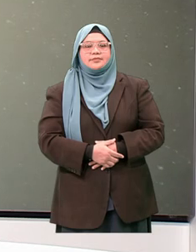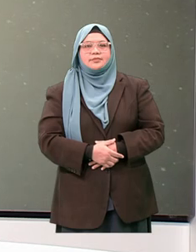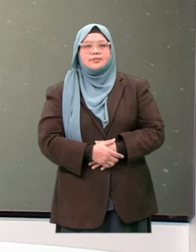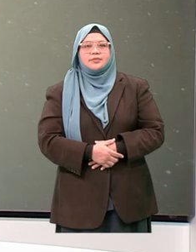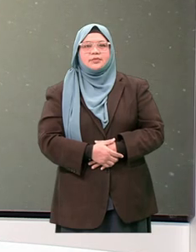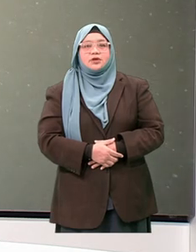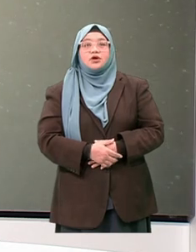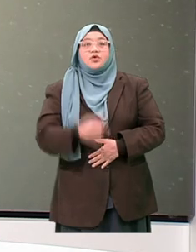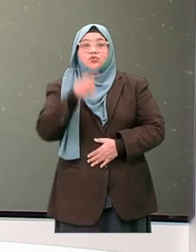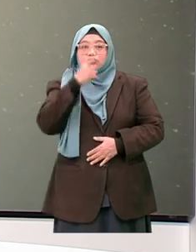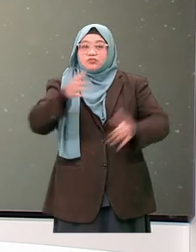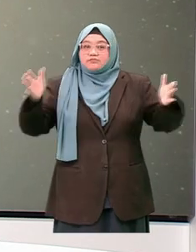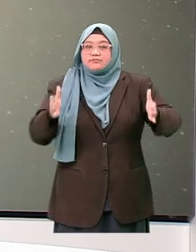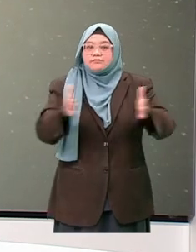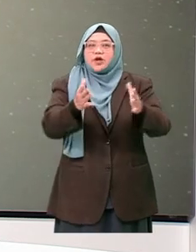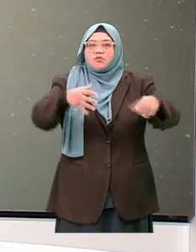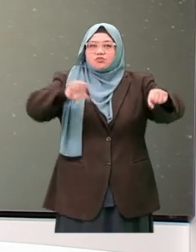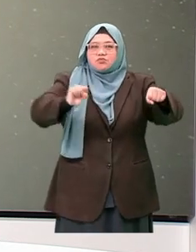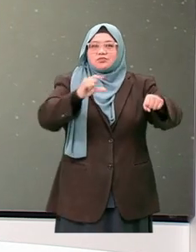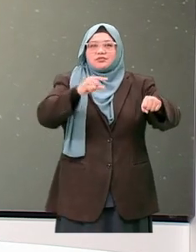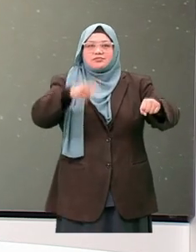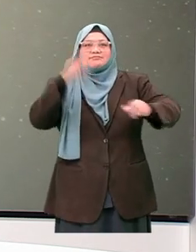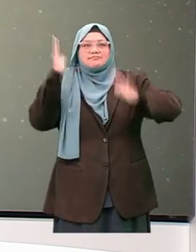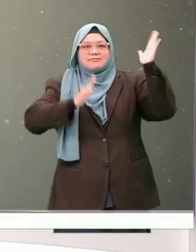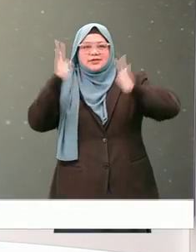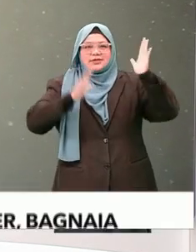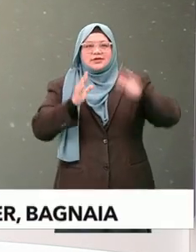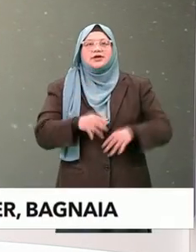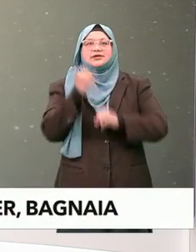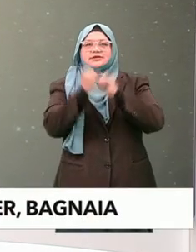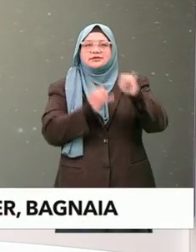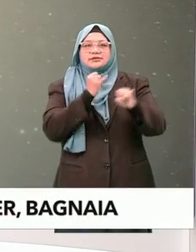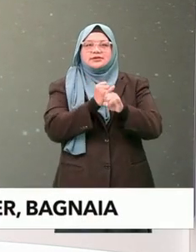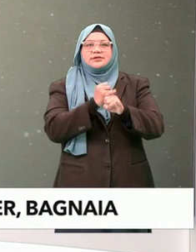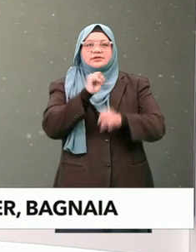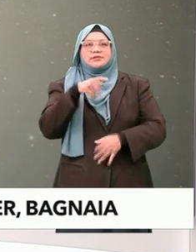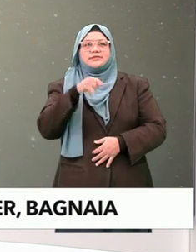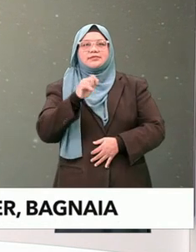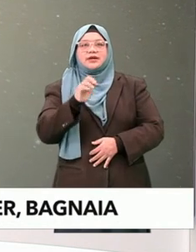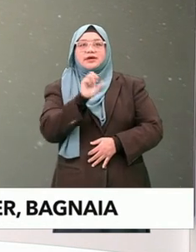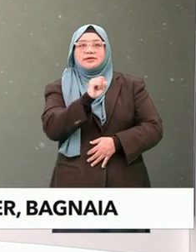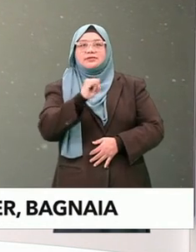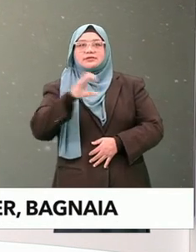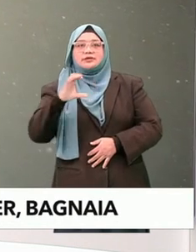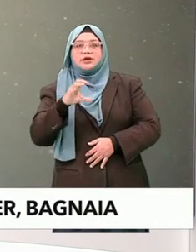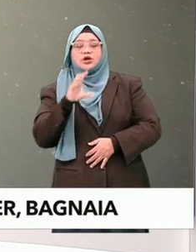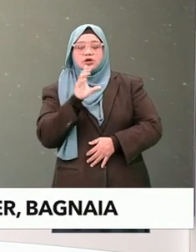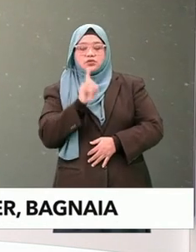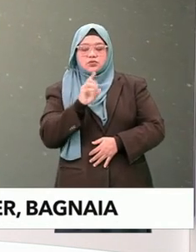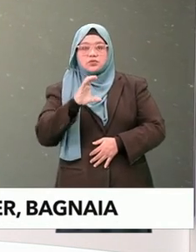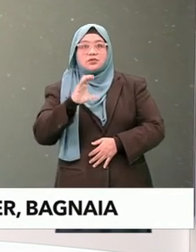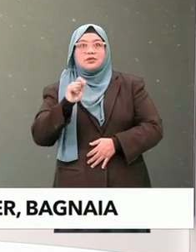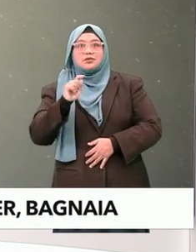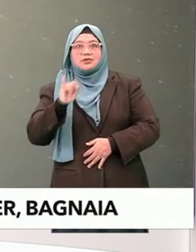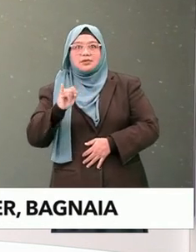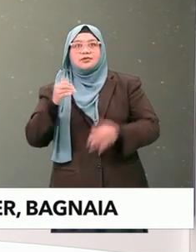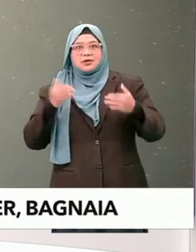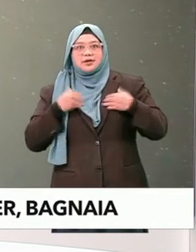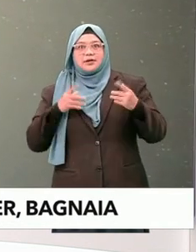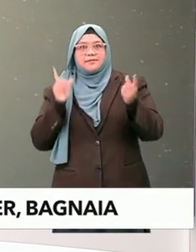sebelum meraih ikan kembalinya MotoGP Malaysia di Blitar antara bangsa Sepang sic Ducati Malaysia mengadakan sesi